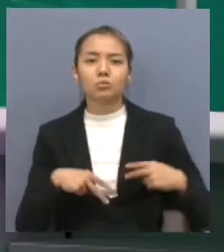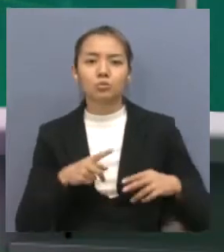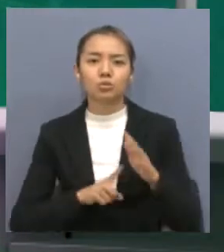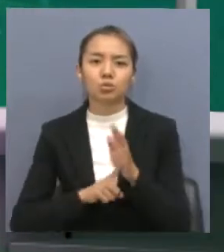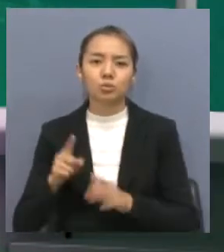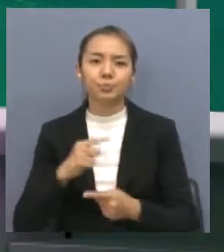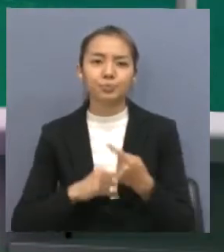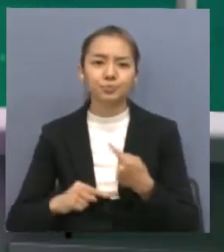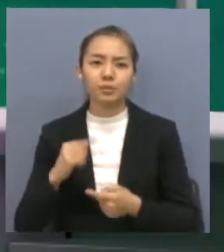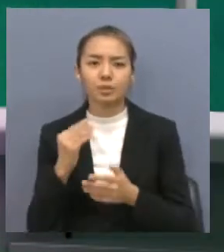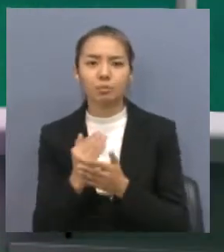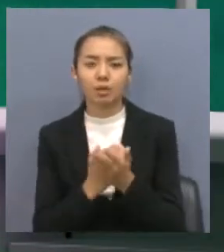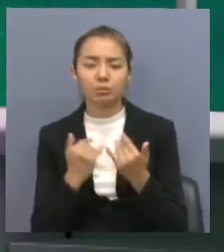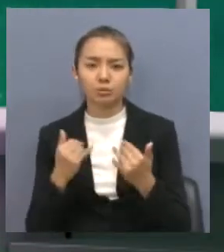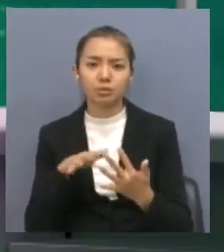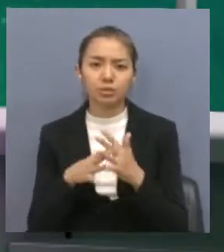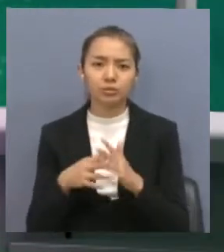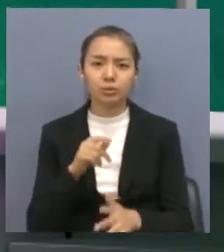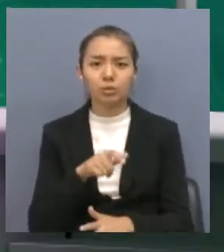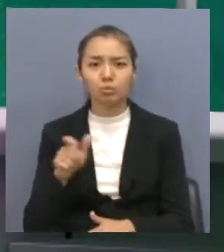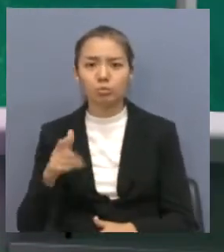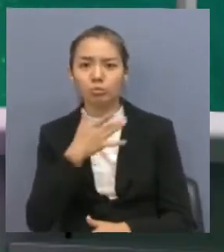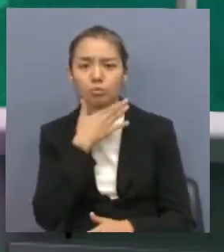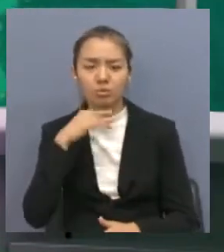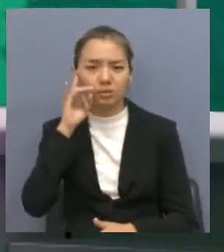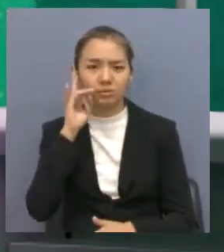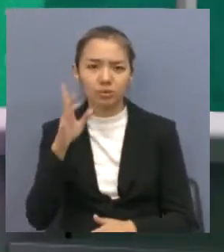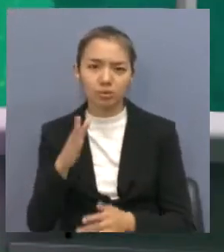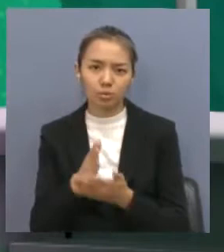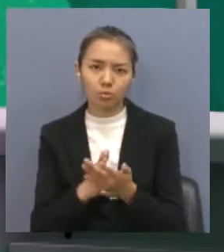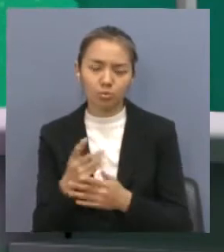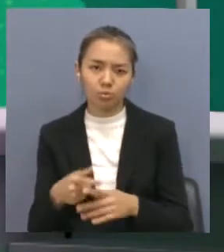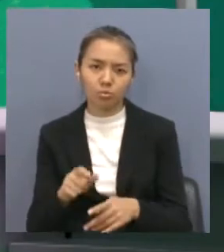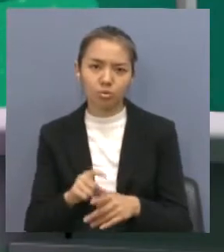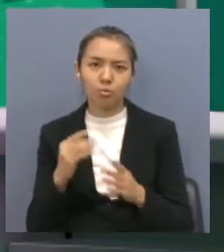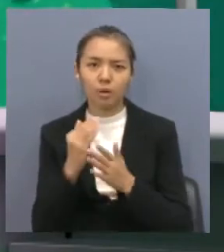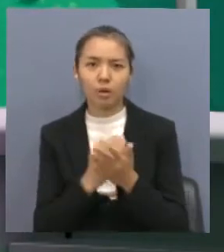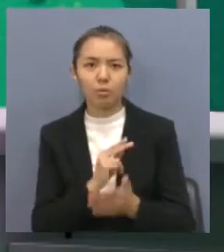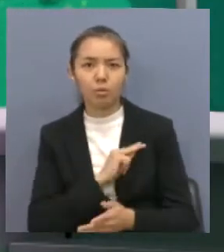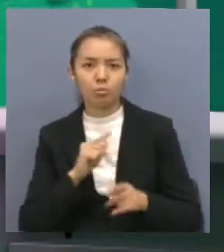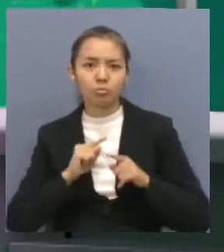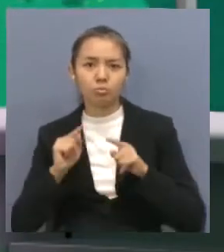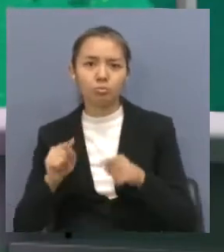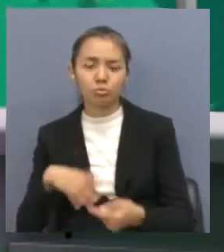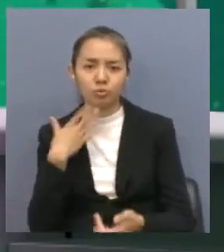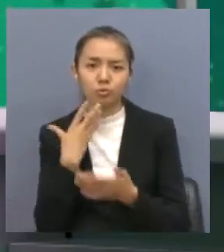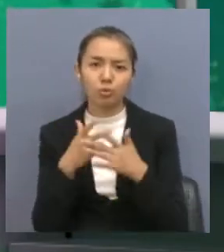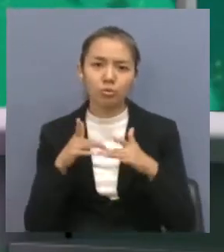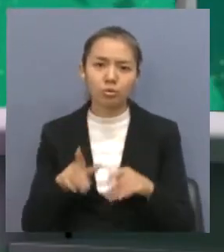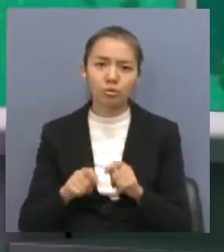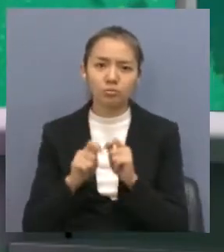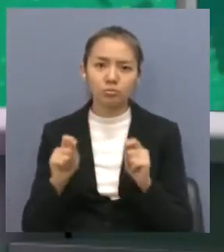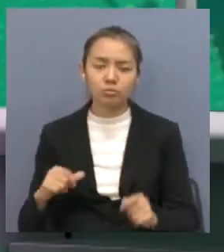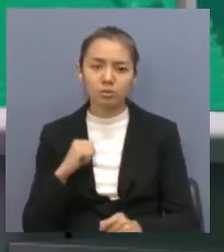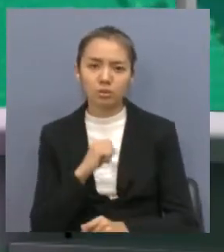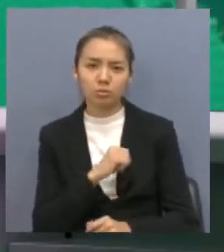бизнес мемлекеттік бағдарламалары ауыл тұрғындары арасында кеңінен танымал. Аталған бағдарламалар жұмысқа орналасудың және өз ісін бастаудың